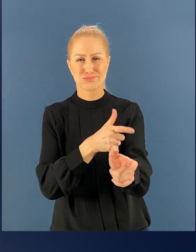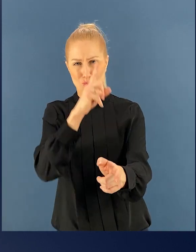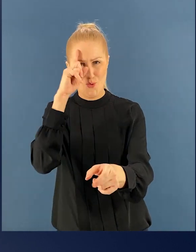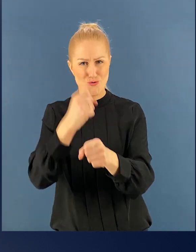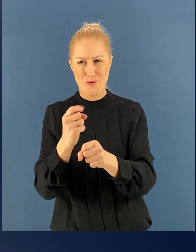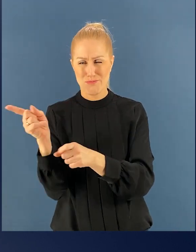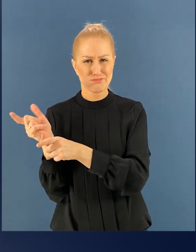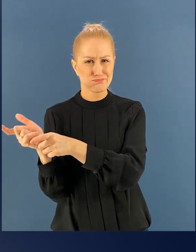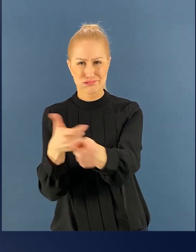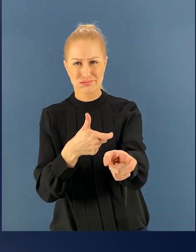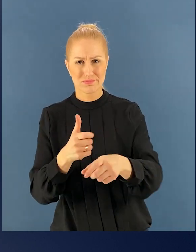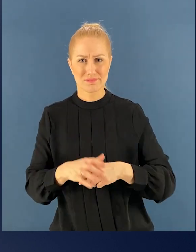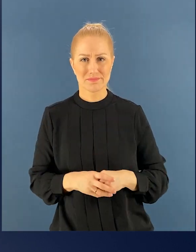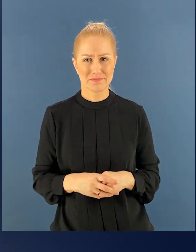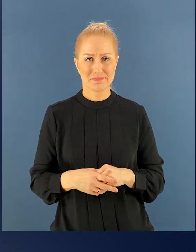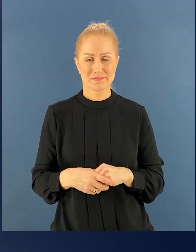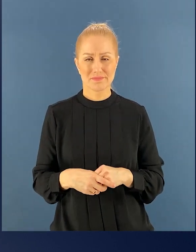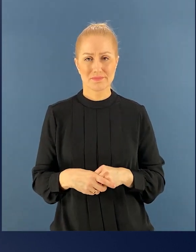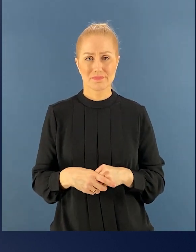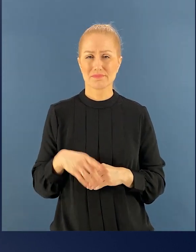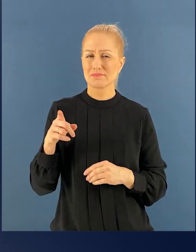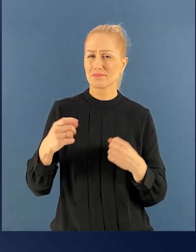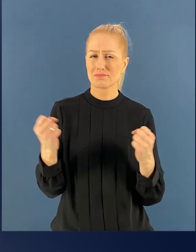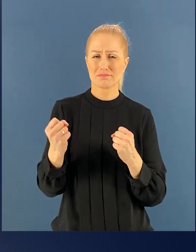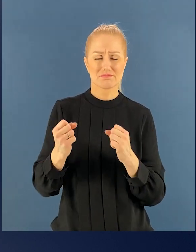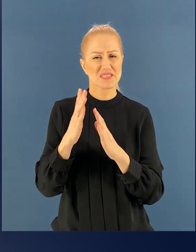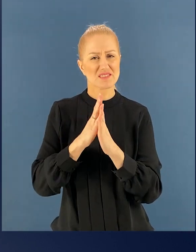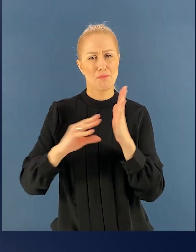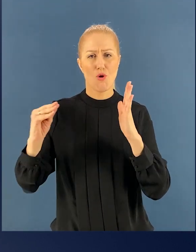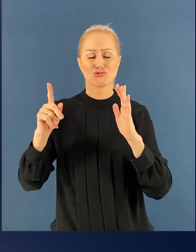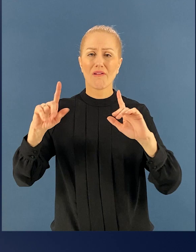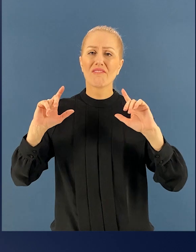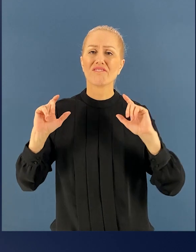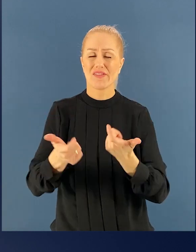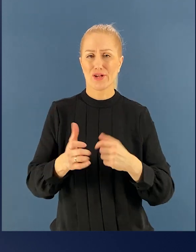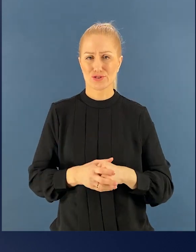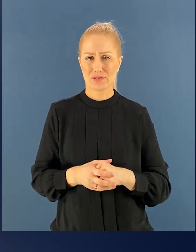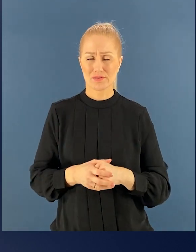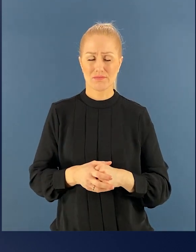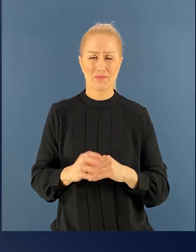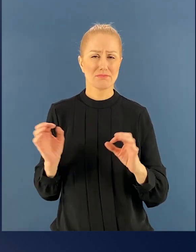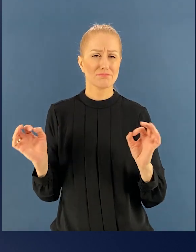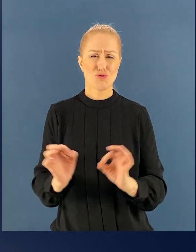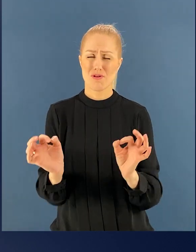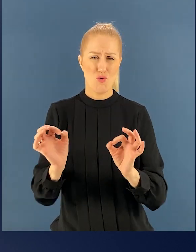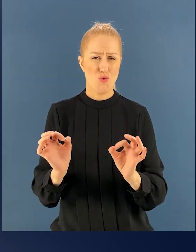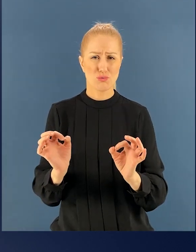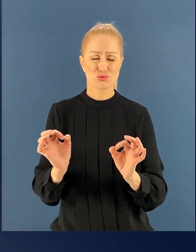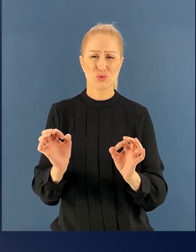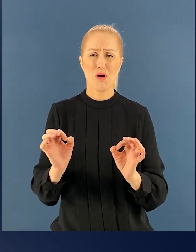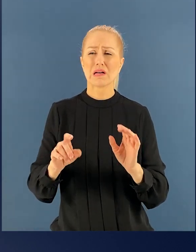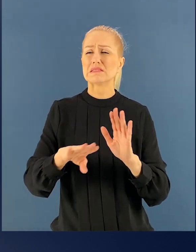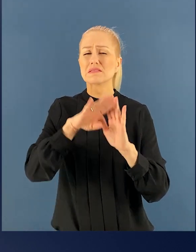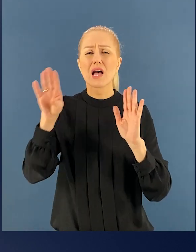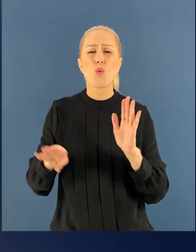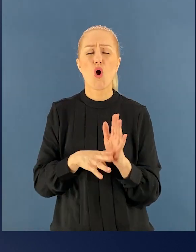To jedno z najbardziej symbolicznych wydarzeń i najtragiczniejszych całego okresu rządów komunistycznych w